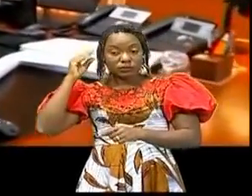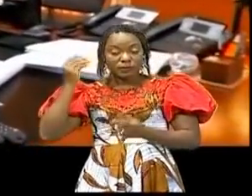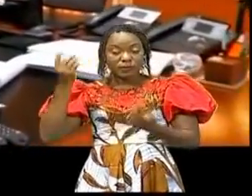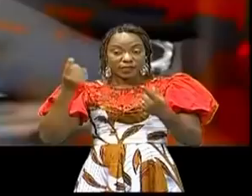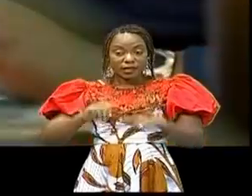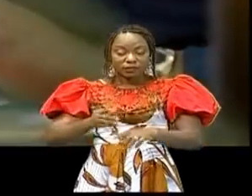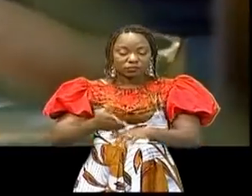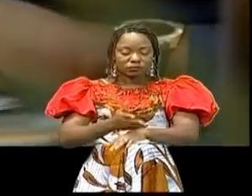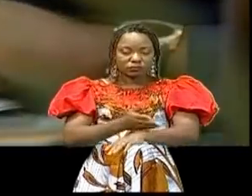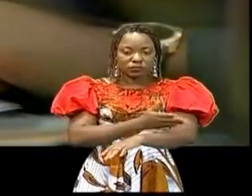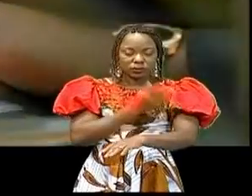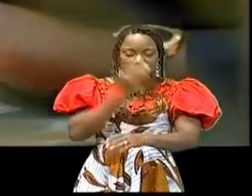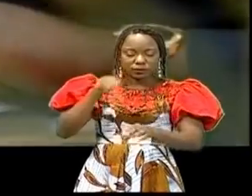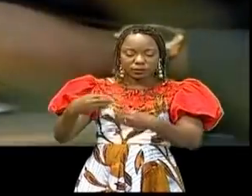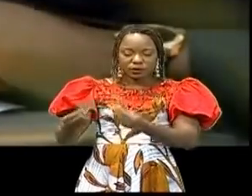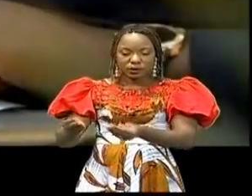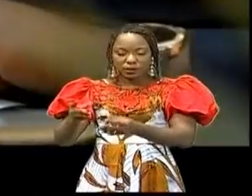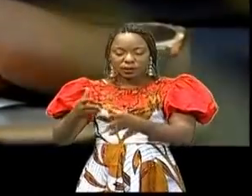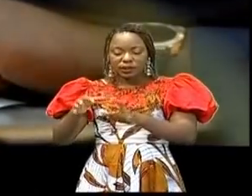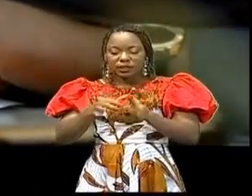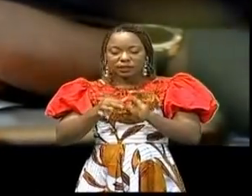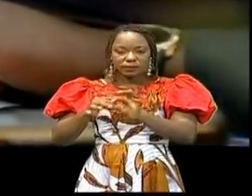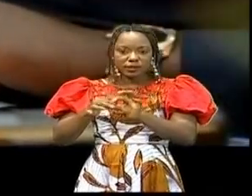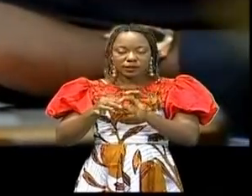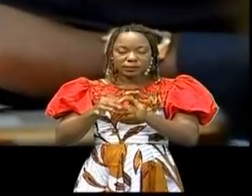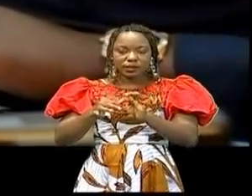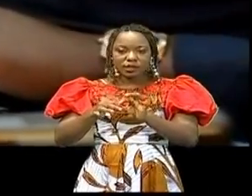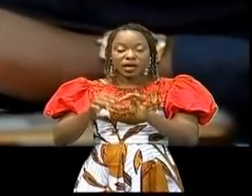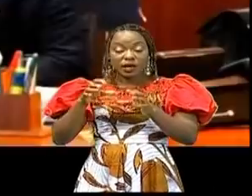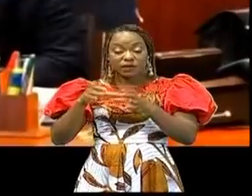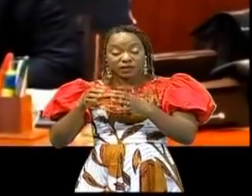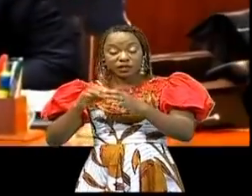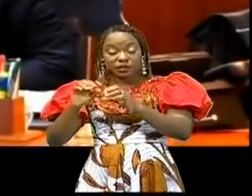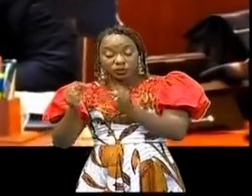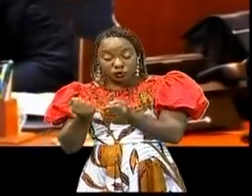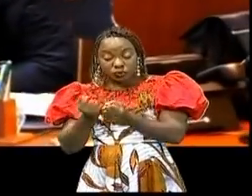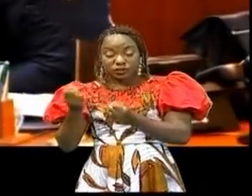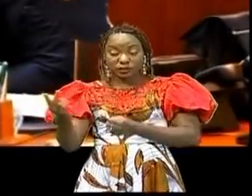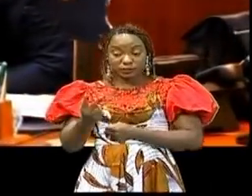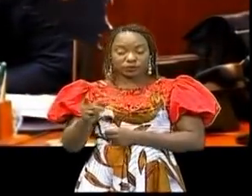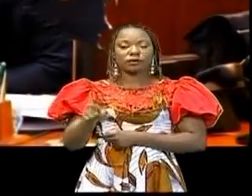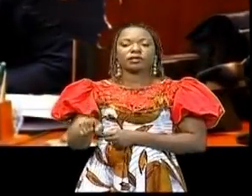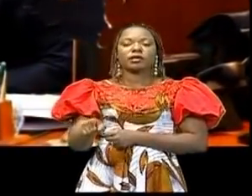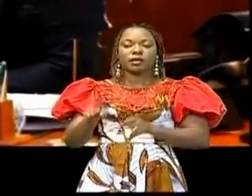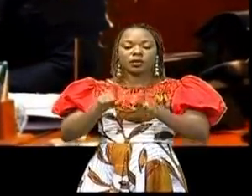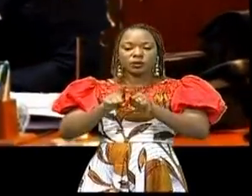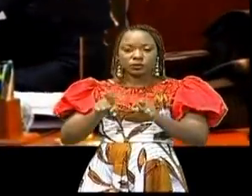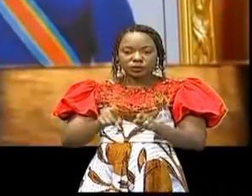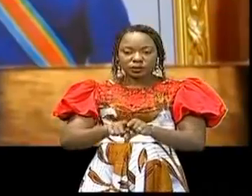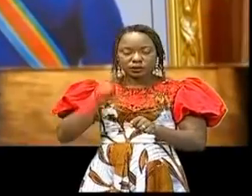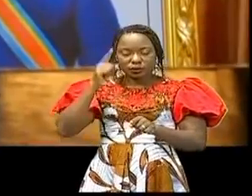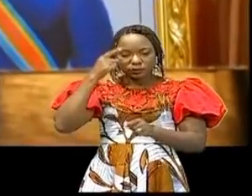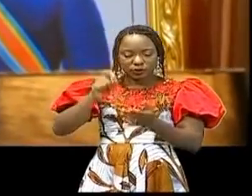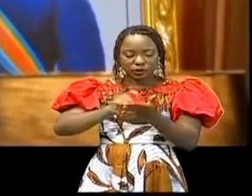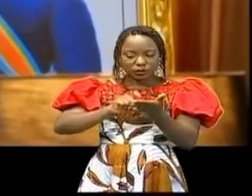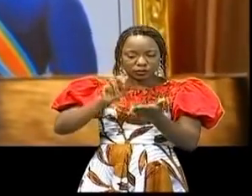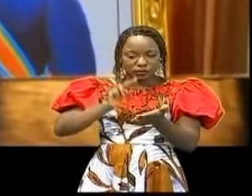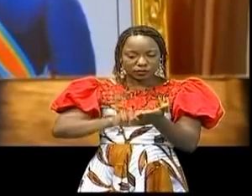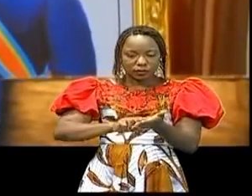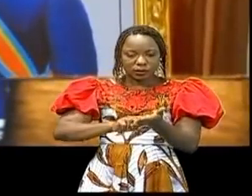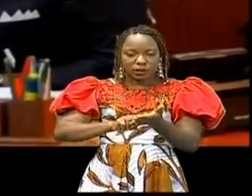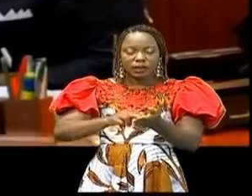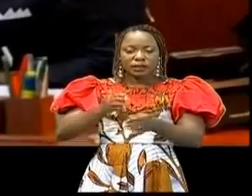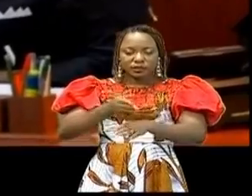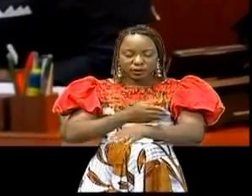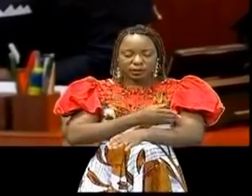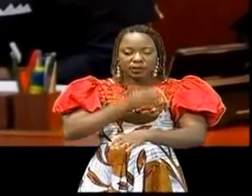et au processus de mise en œuvre du partenariat Congo Ressources et AGN Ressources, et enfin à l'exigence du contrat de performance.